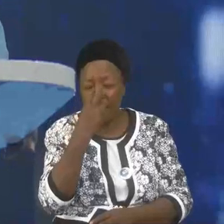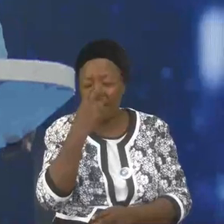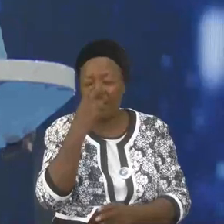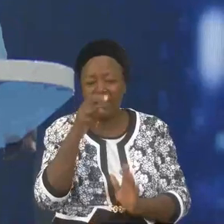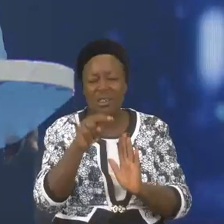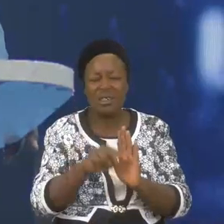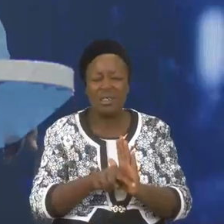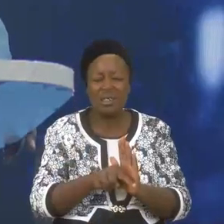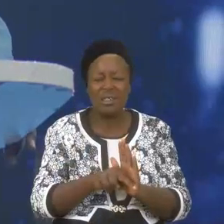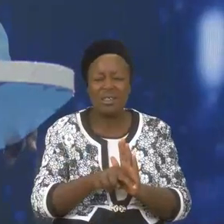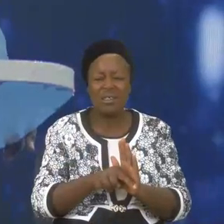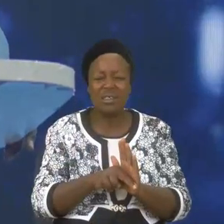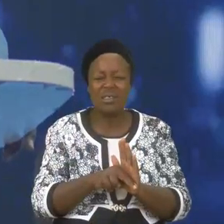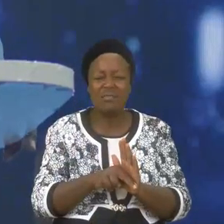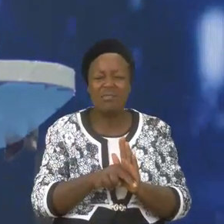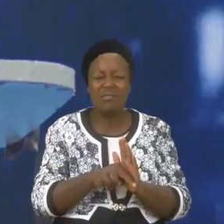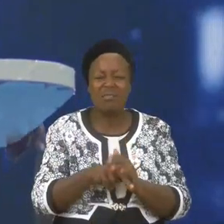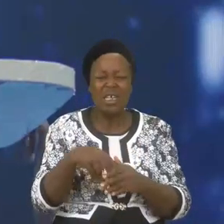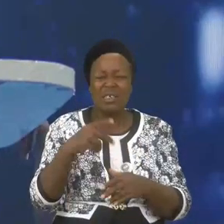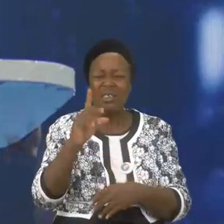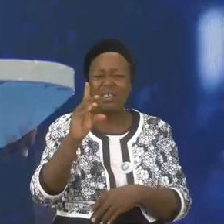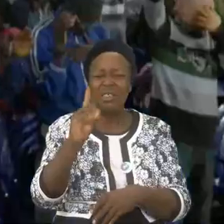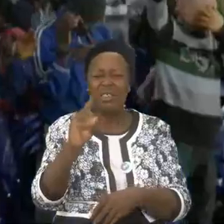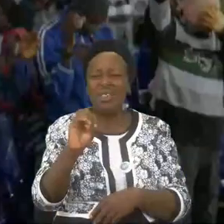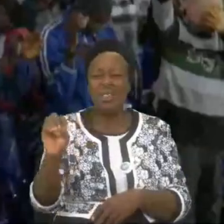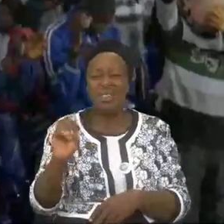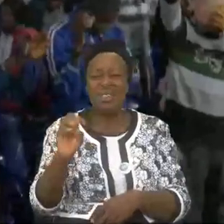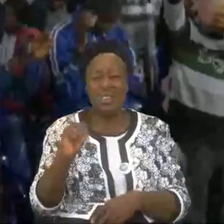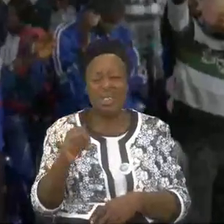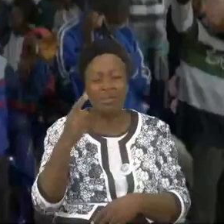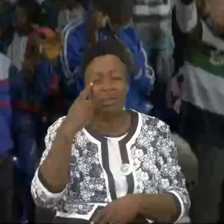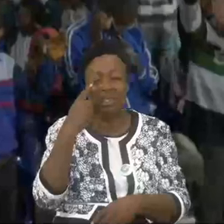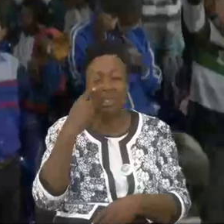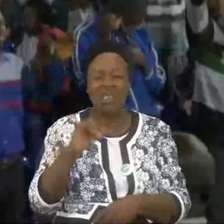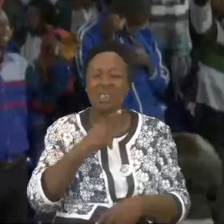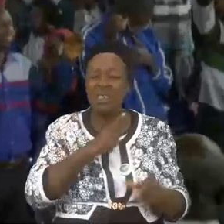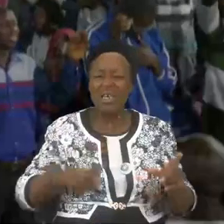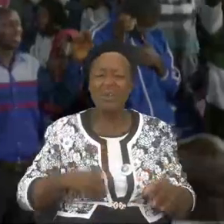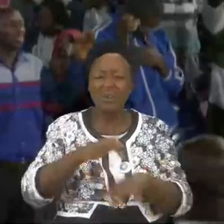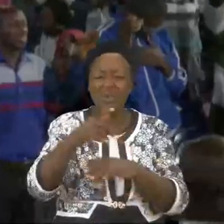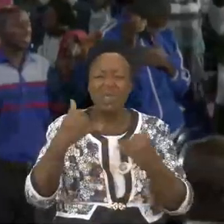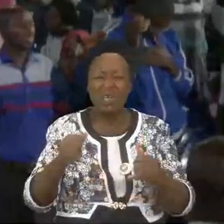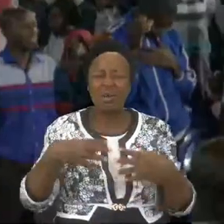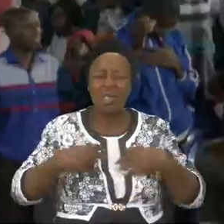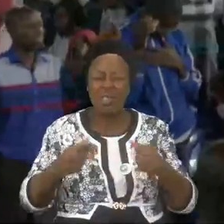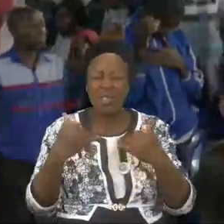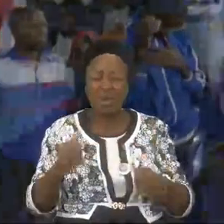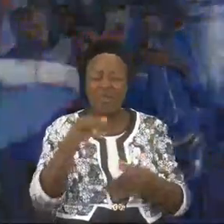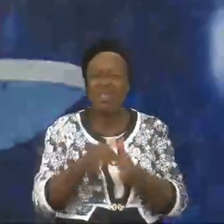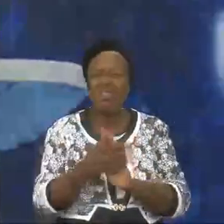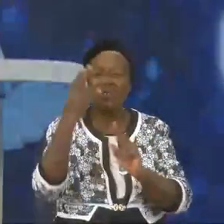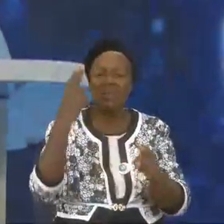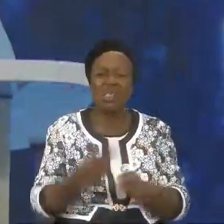Aveuglement, les yeux faibles, les visions floues, Dieu vous touche maintenant, vous guérit au nom